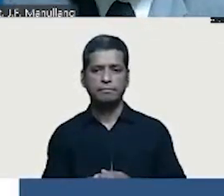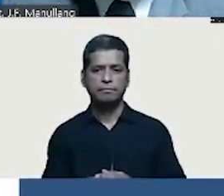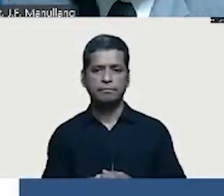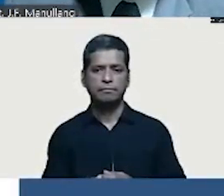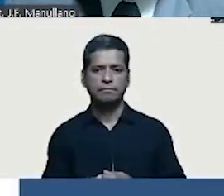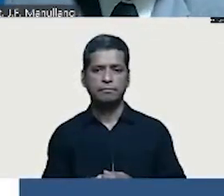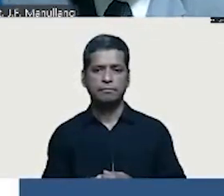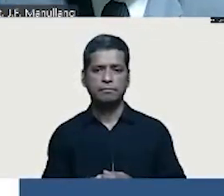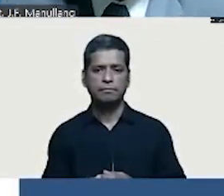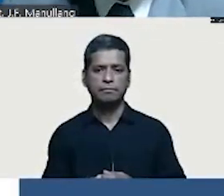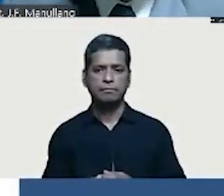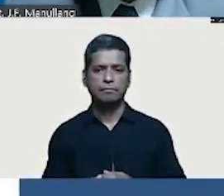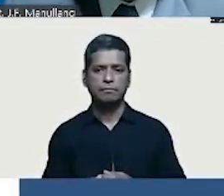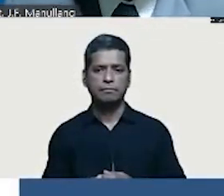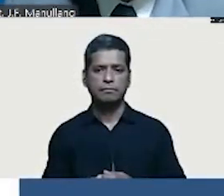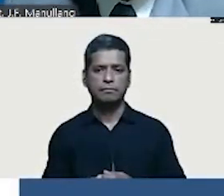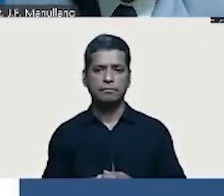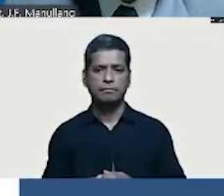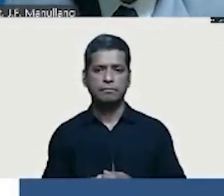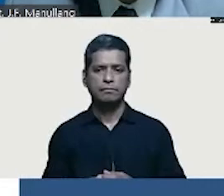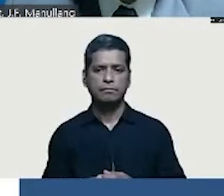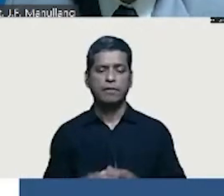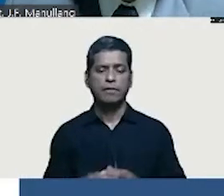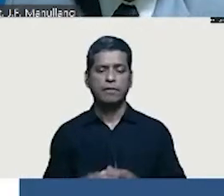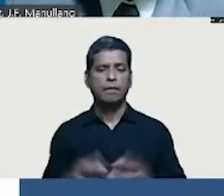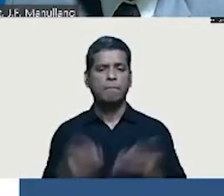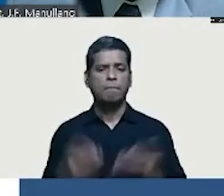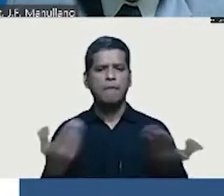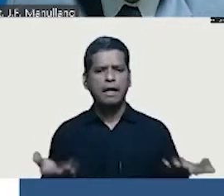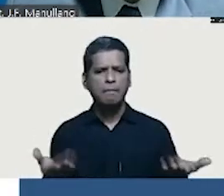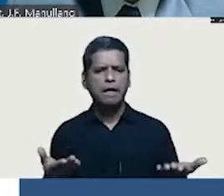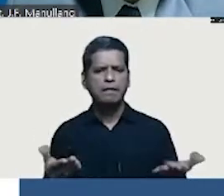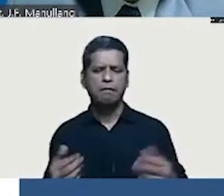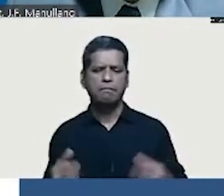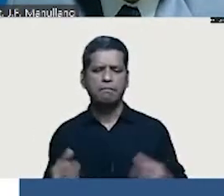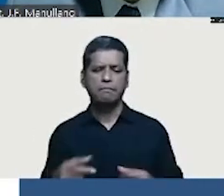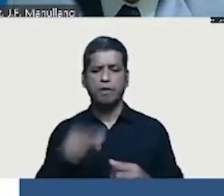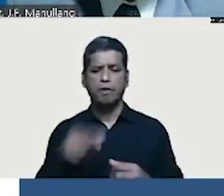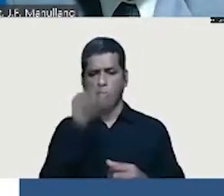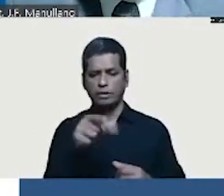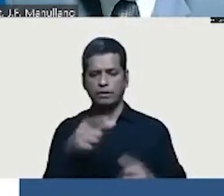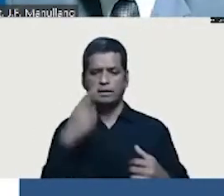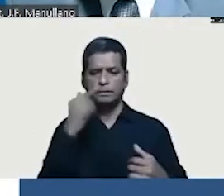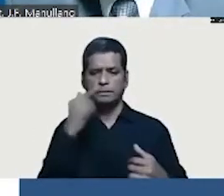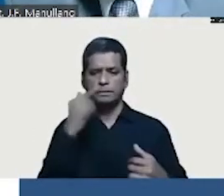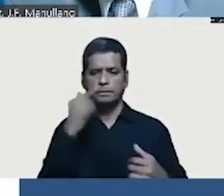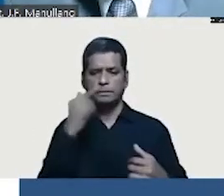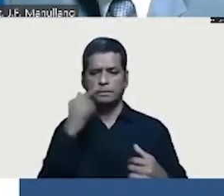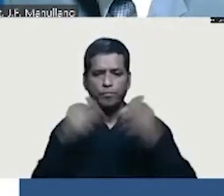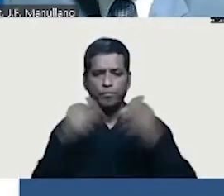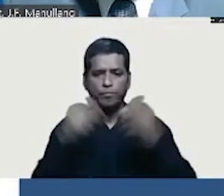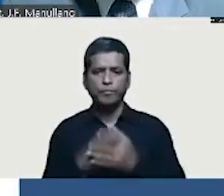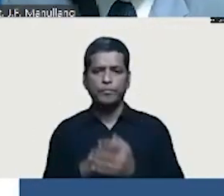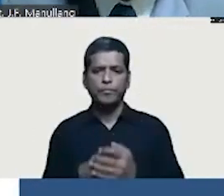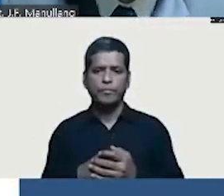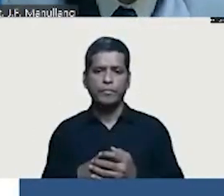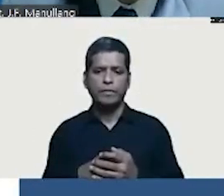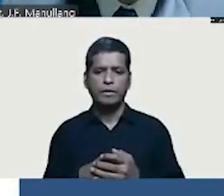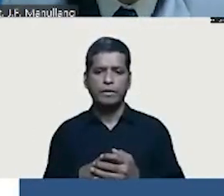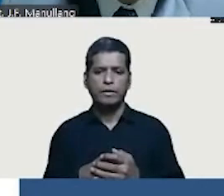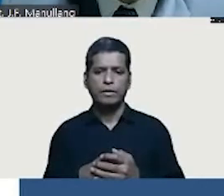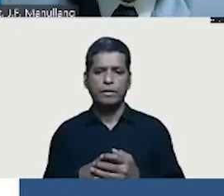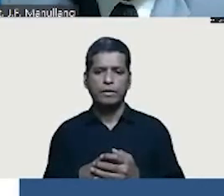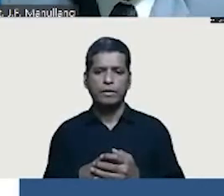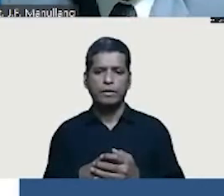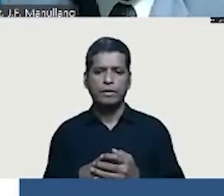yang menyamar seperti domba dan serigala Yesus katakan dalam hadits 7 16 dari buahnyalah kamu mengenal mereka